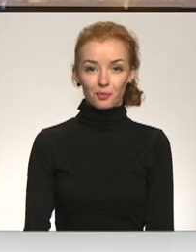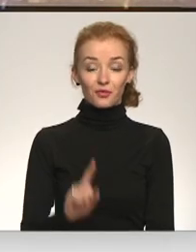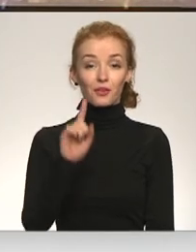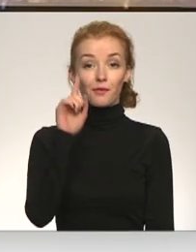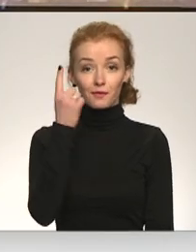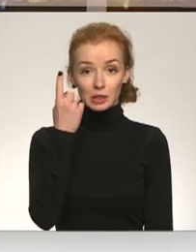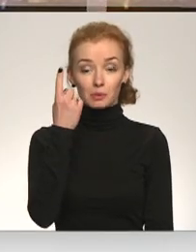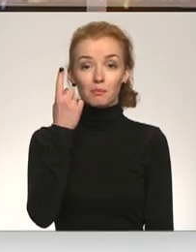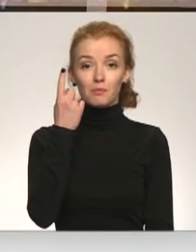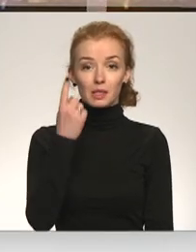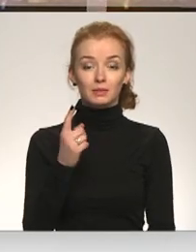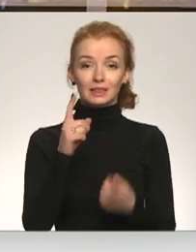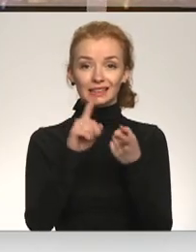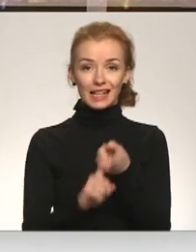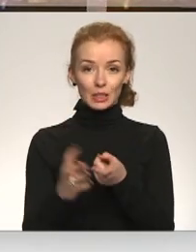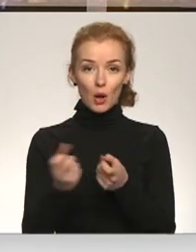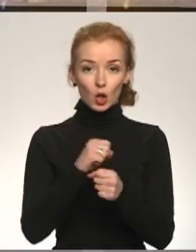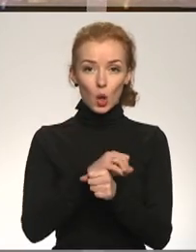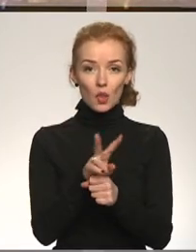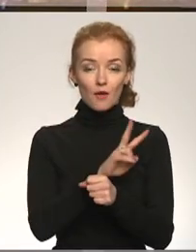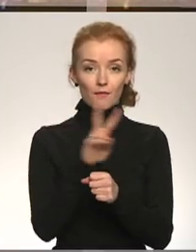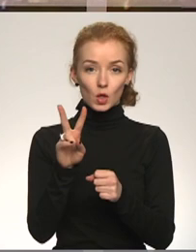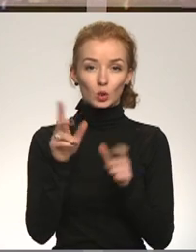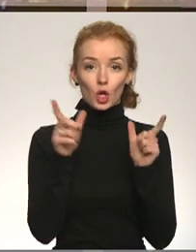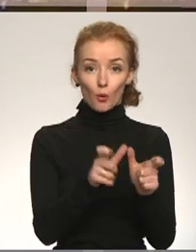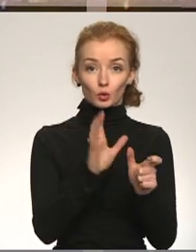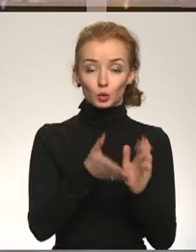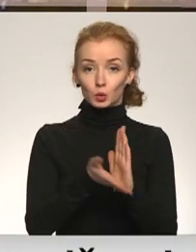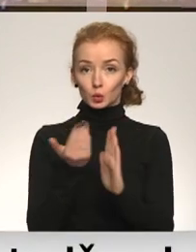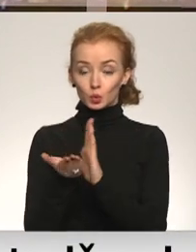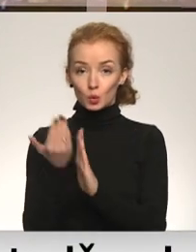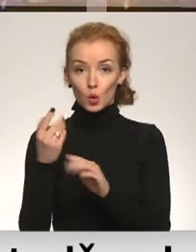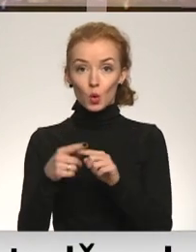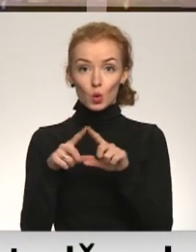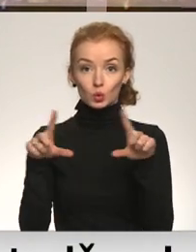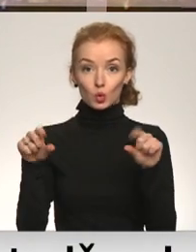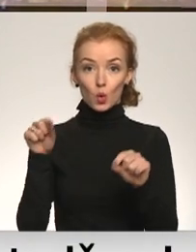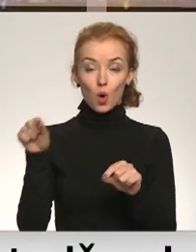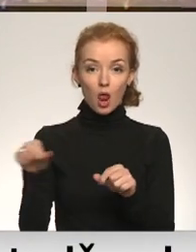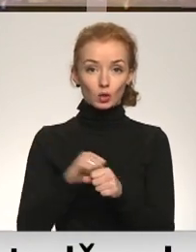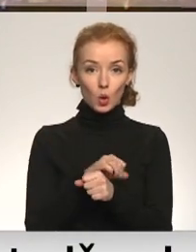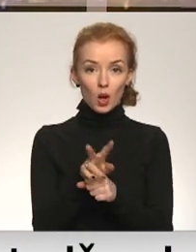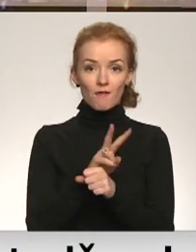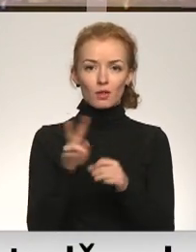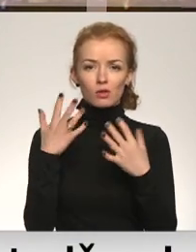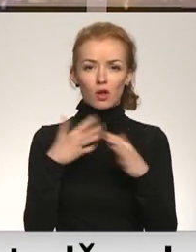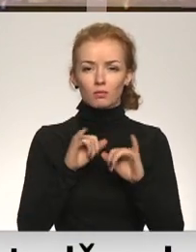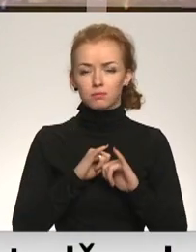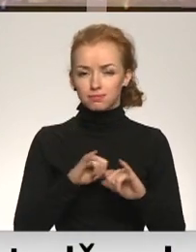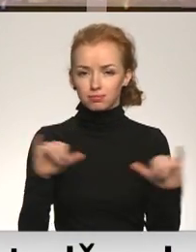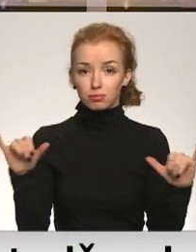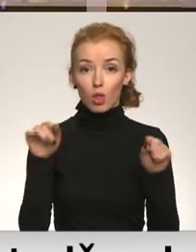Vispirms mīkstinās ar Covid saistītos ierobežojumus skolās, kur omikrons lielā mērā jau izplosījies. Tas plānots